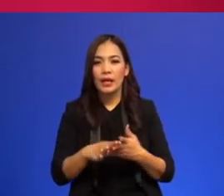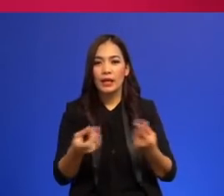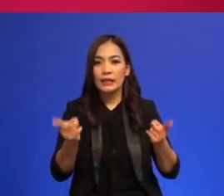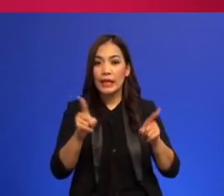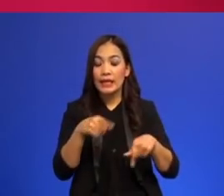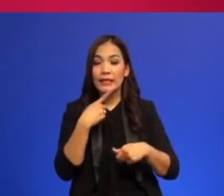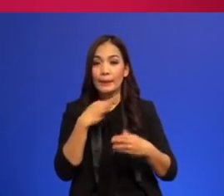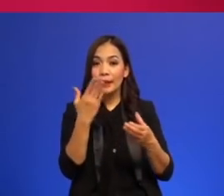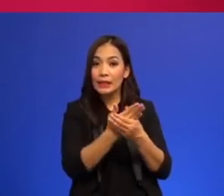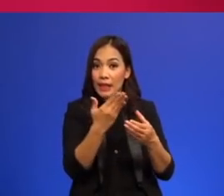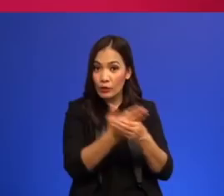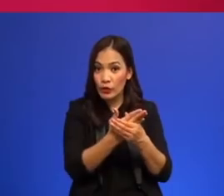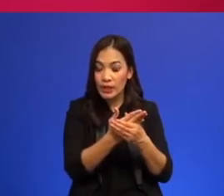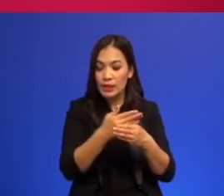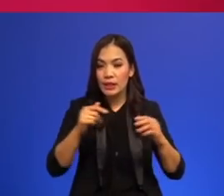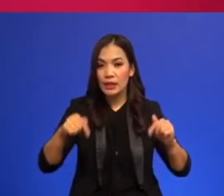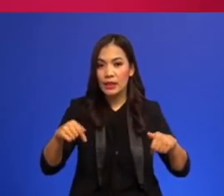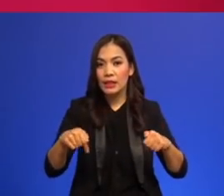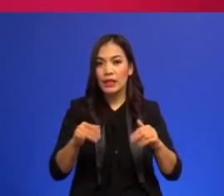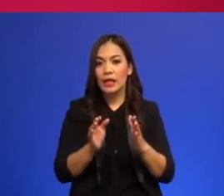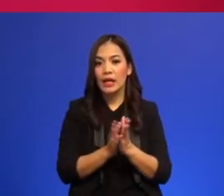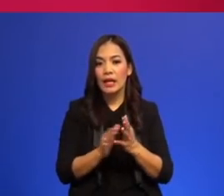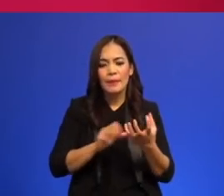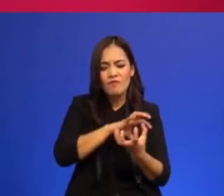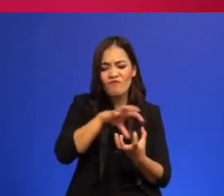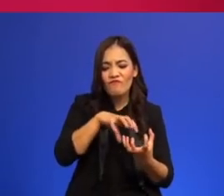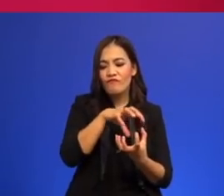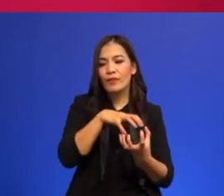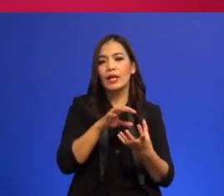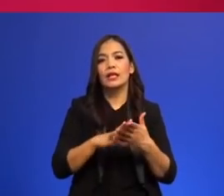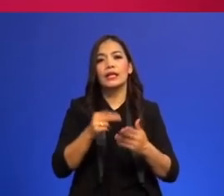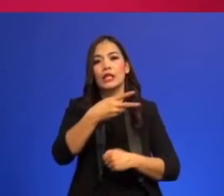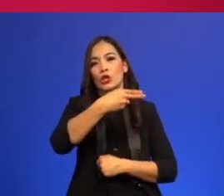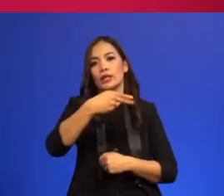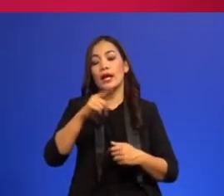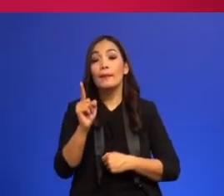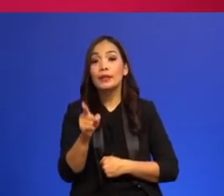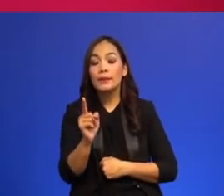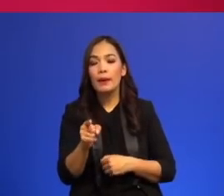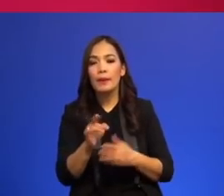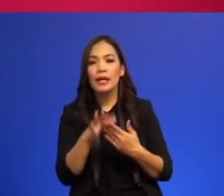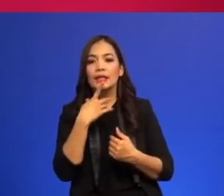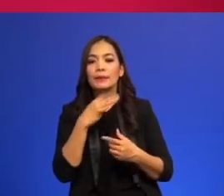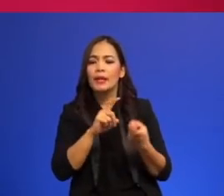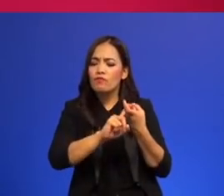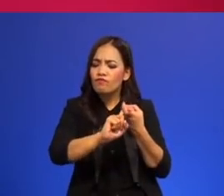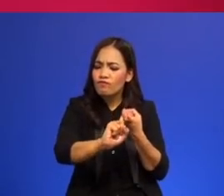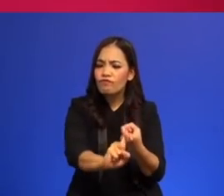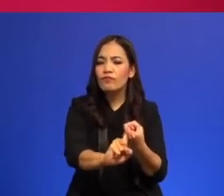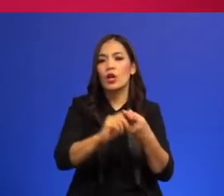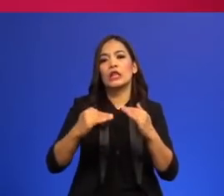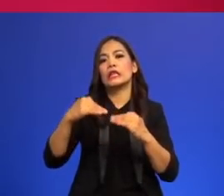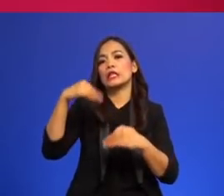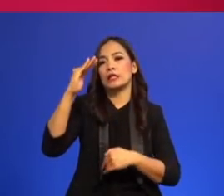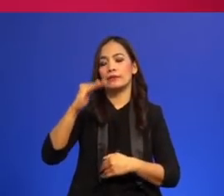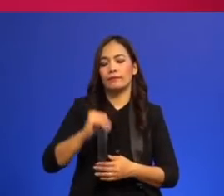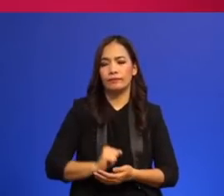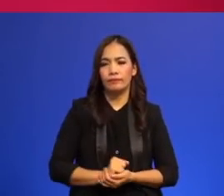diibaratkan sandwich ini lebih kental di Indonesia karena suasana kekerabatannya tinggi.